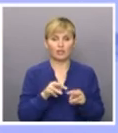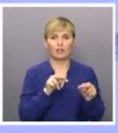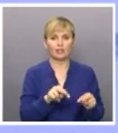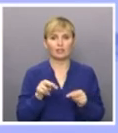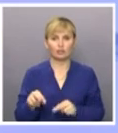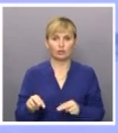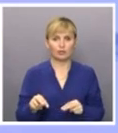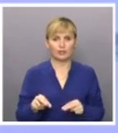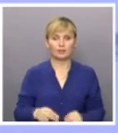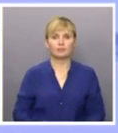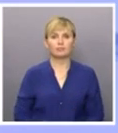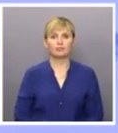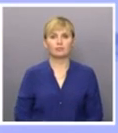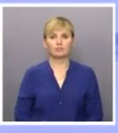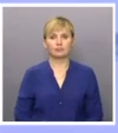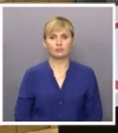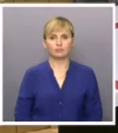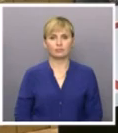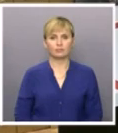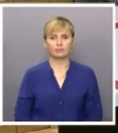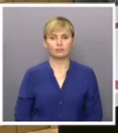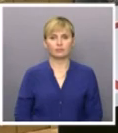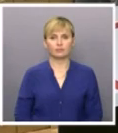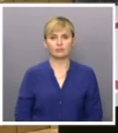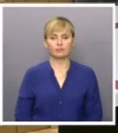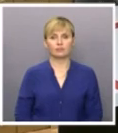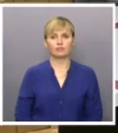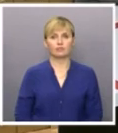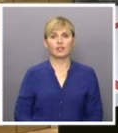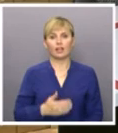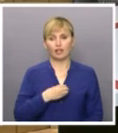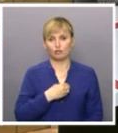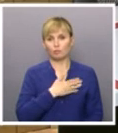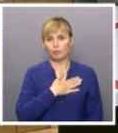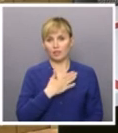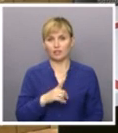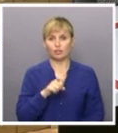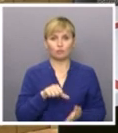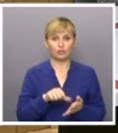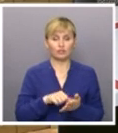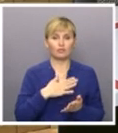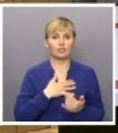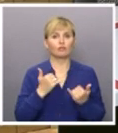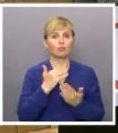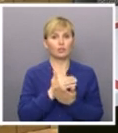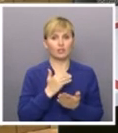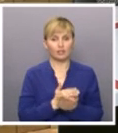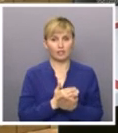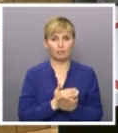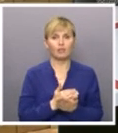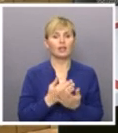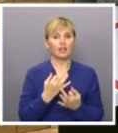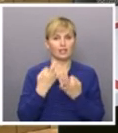ветконтроля. Комитет ветконтроля. Все понятно. Да. Серик Ракижанович, я хочу поблагодарить вас за участие в нашей сегодняшней программе. Держите нас в